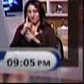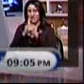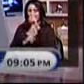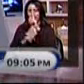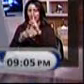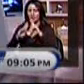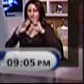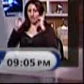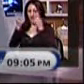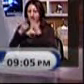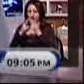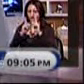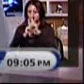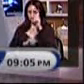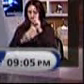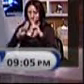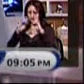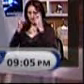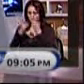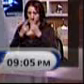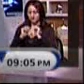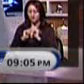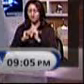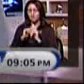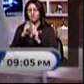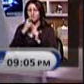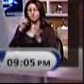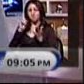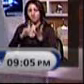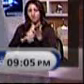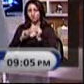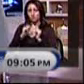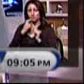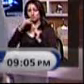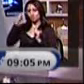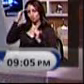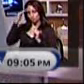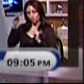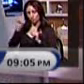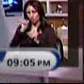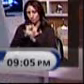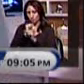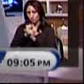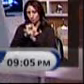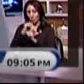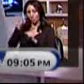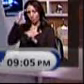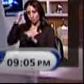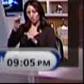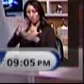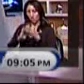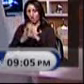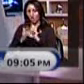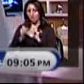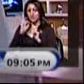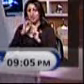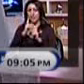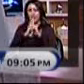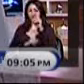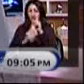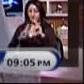محمود، الذي كتبت انا مرارا وتكرارا ان المفروض ان احنا نشكره على ما اداه، ونجيب نائب عام ينتمي الى الشعب المصري،